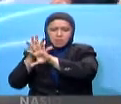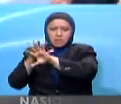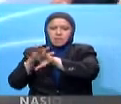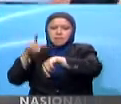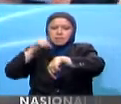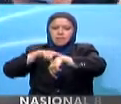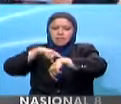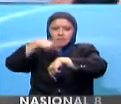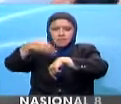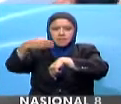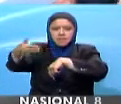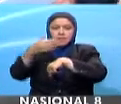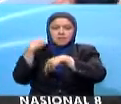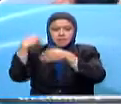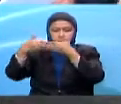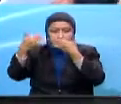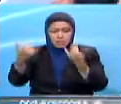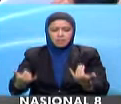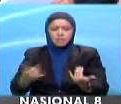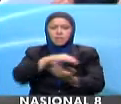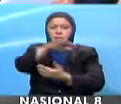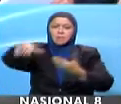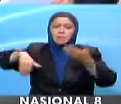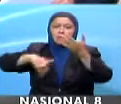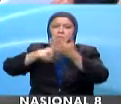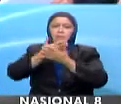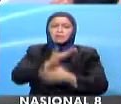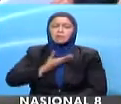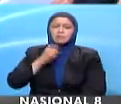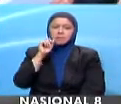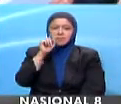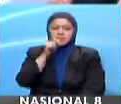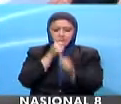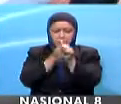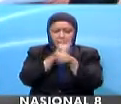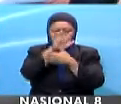masa. Dan sehingga kini, semua Jemaah Haji Malaysia bergerak mengikut jadual.